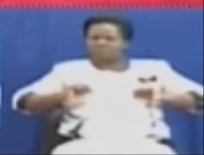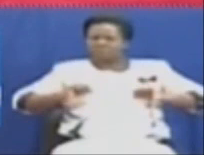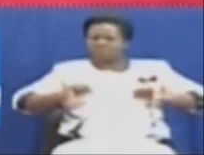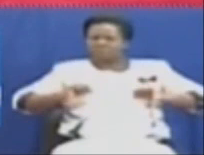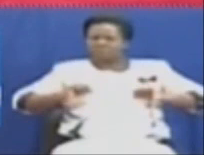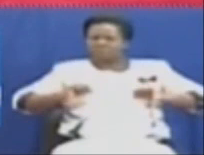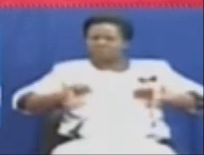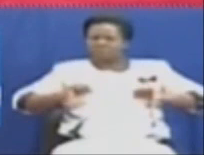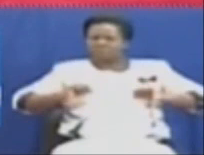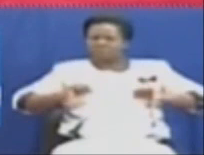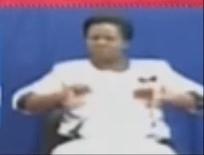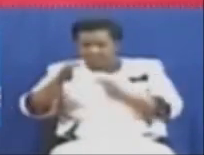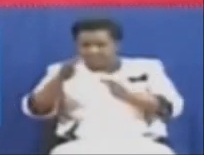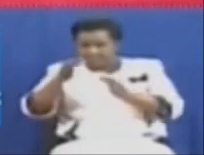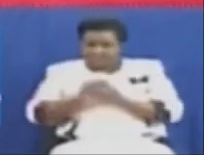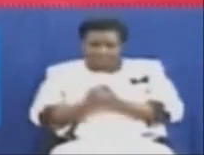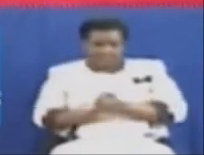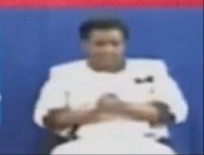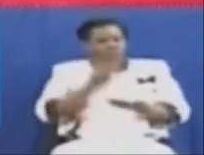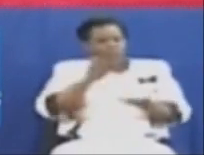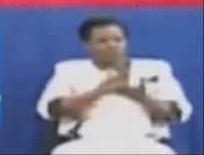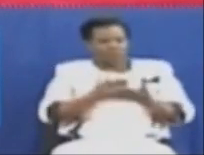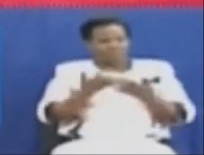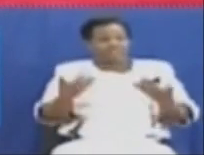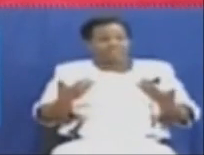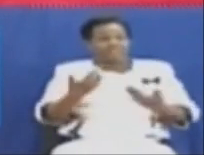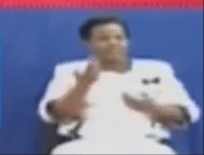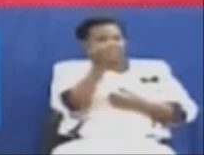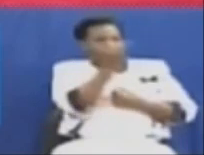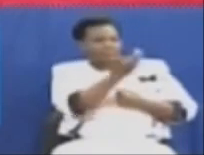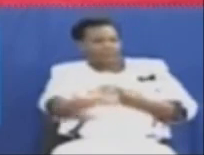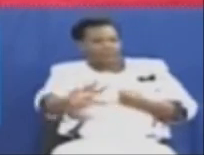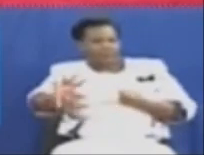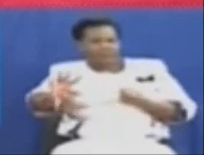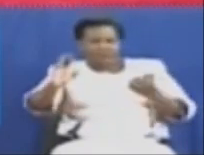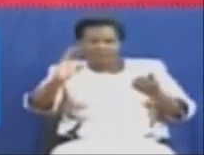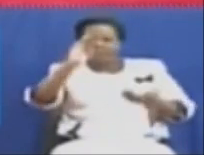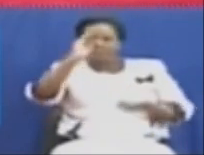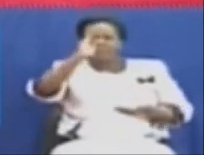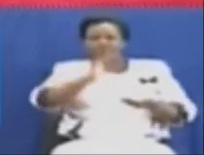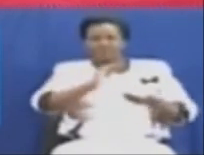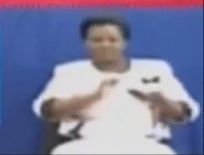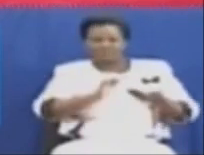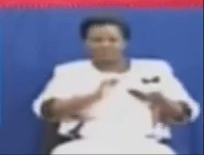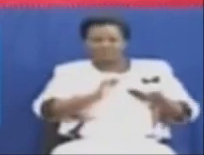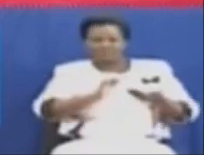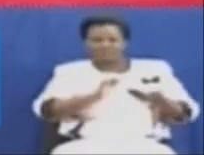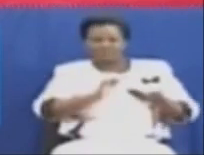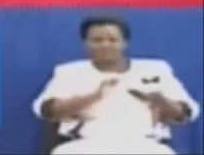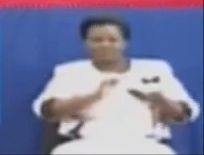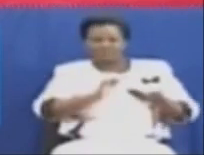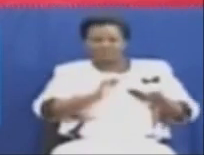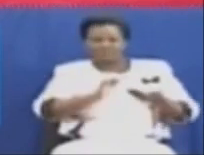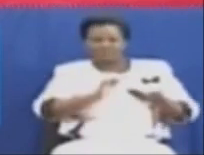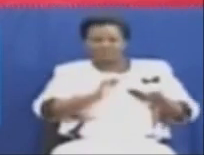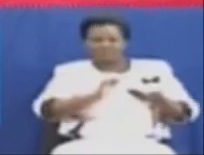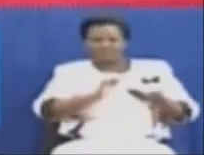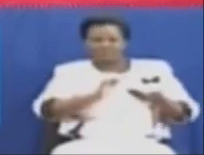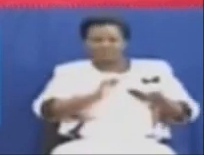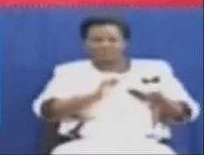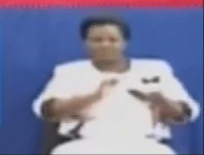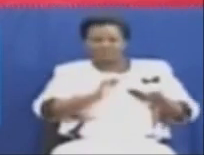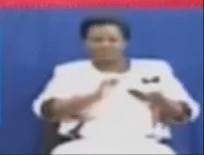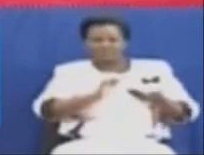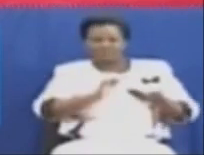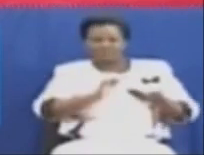kwa Lindi, wilaya Kilwa, ambako kulikuwa na mafuriko pia, na nimetembelea kwenye maeneo yote, nimeona hali